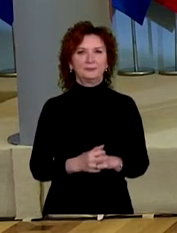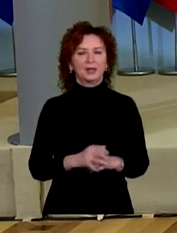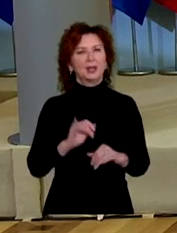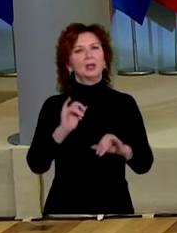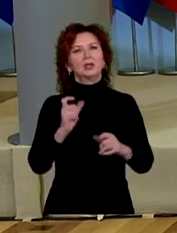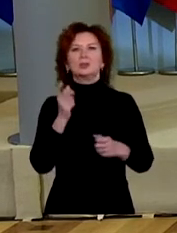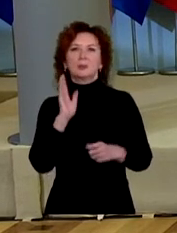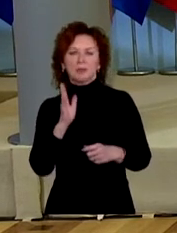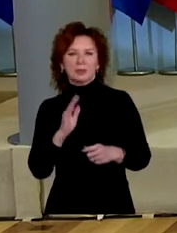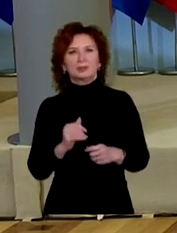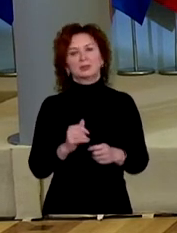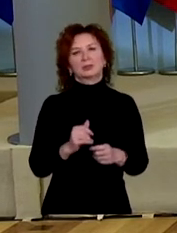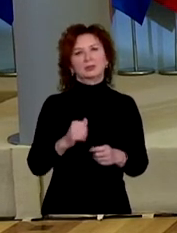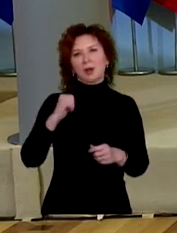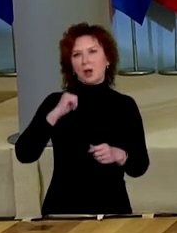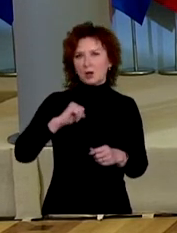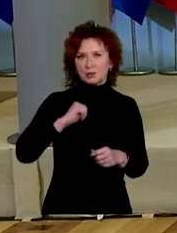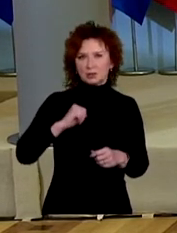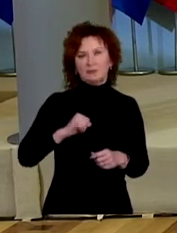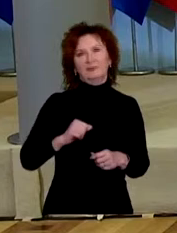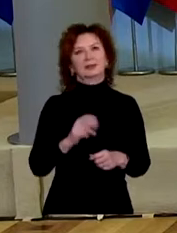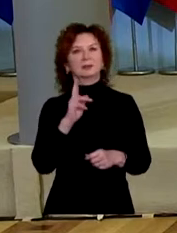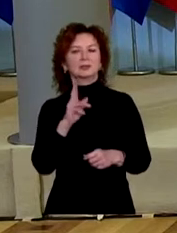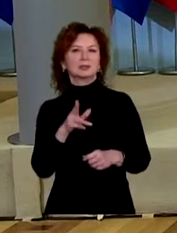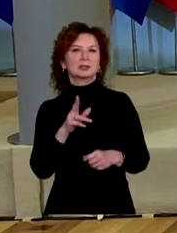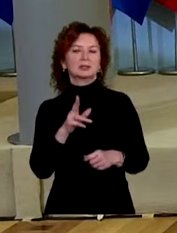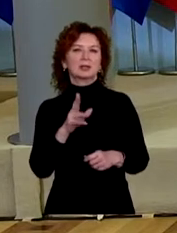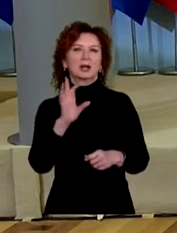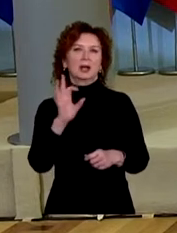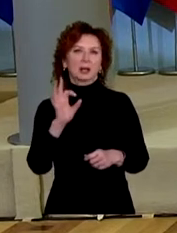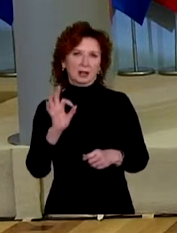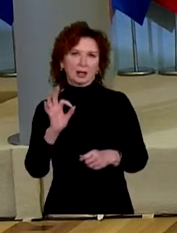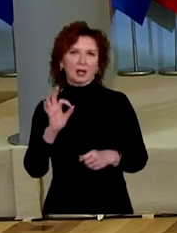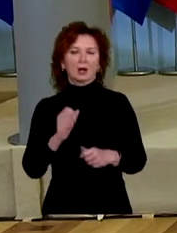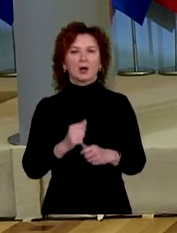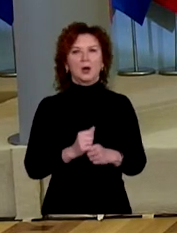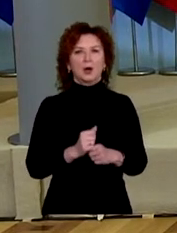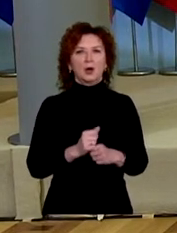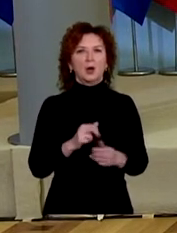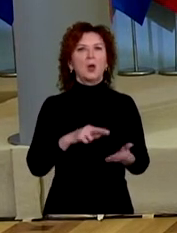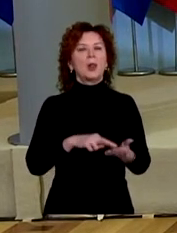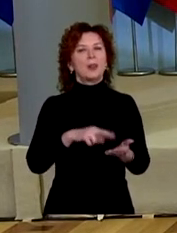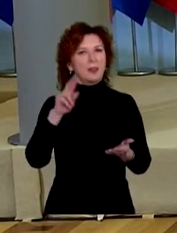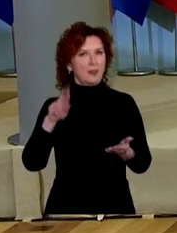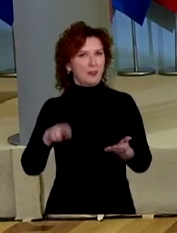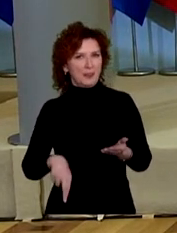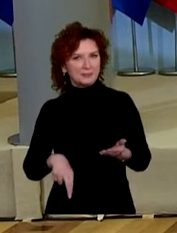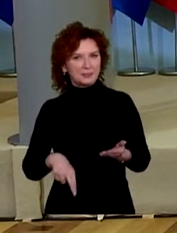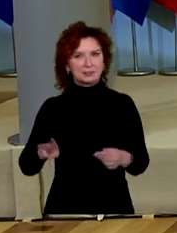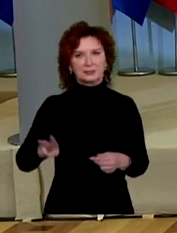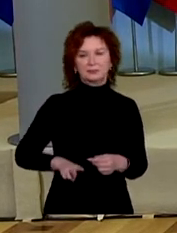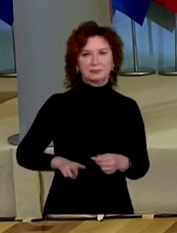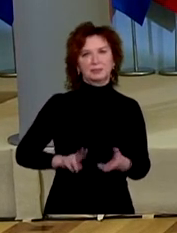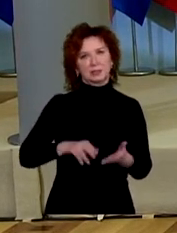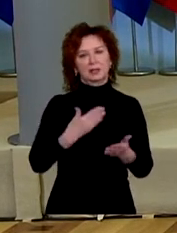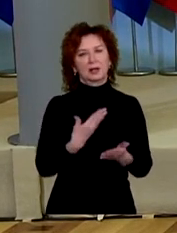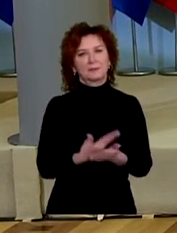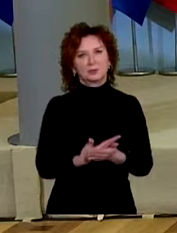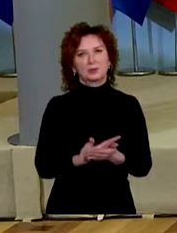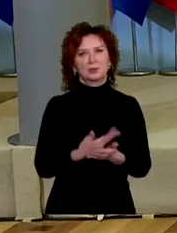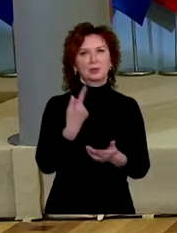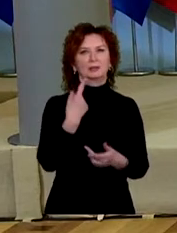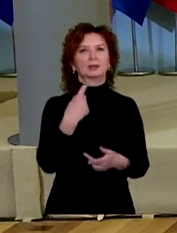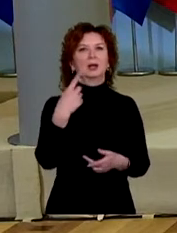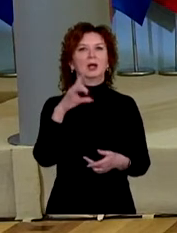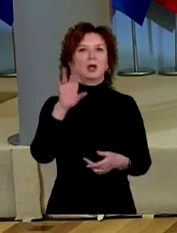dymisji wiceministrów i ministrów porozumienia Jarosława Gowina, który wycofano rekomendację do doświadczenia w punkcie? Jeśli nie, to kiedy spodziewać się takich decyzji? No i